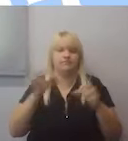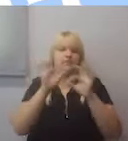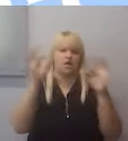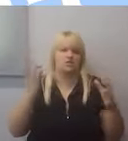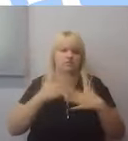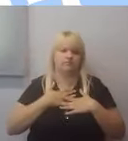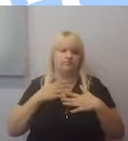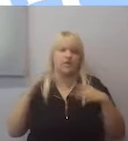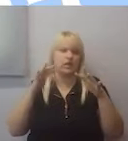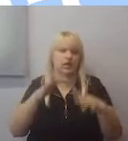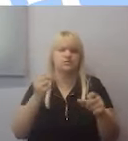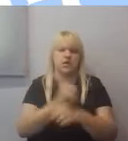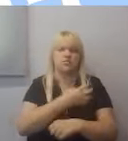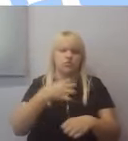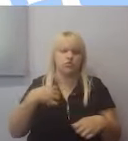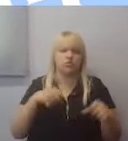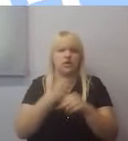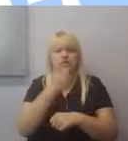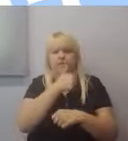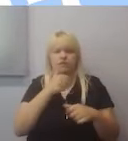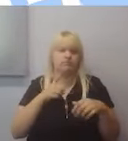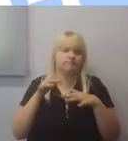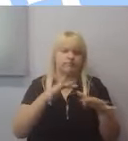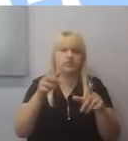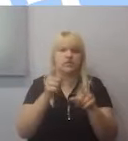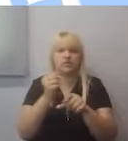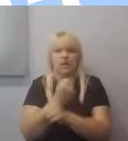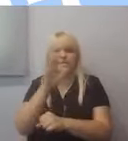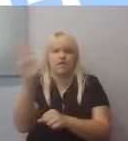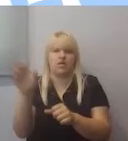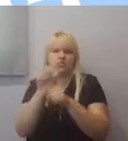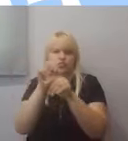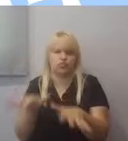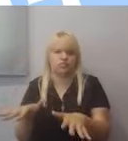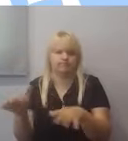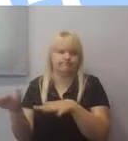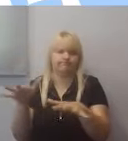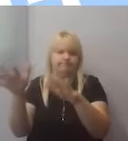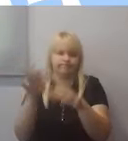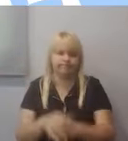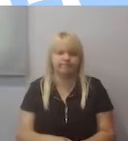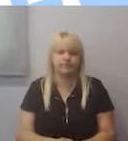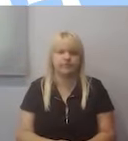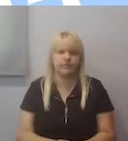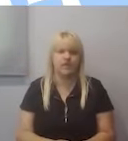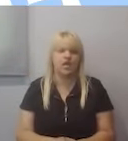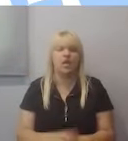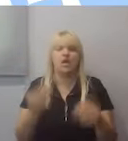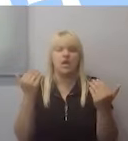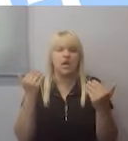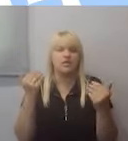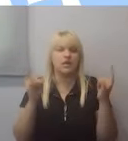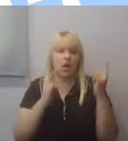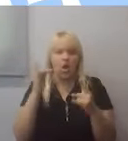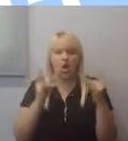pašvaldības gan individuālā līmenī gan valsts struktūru līmenī ja tad esošās trauksmes sirēnas